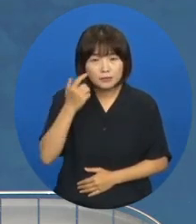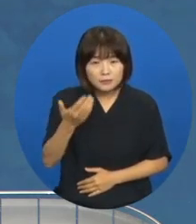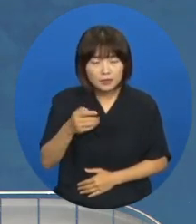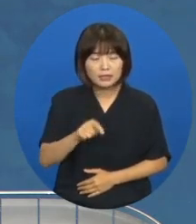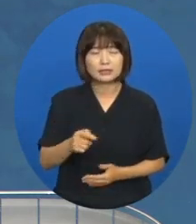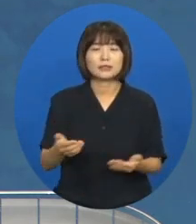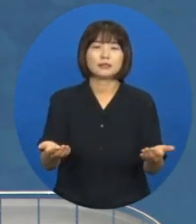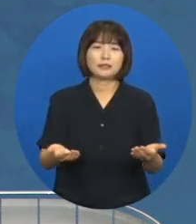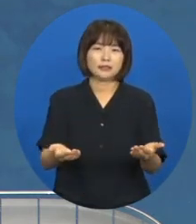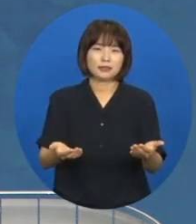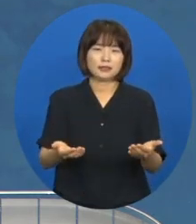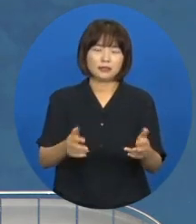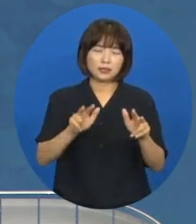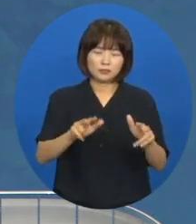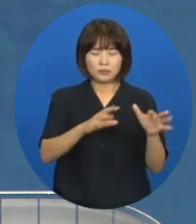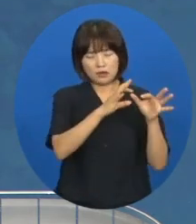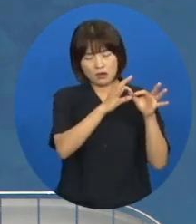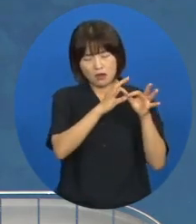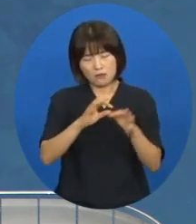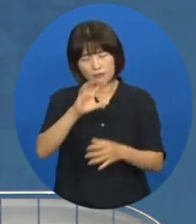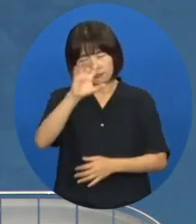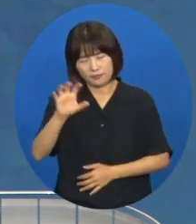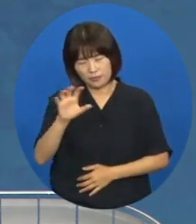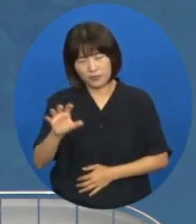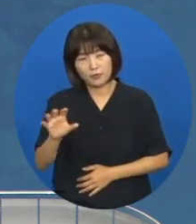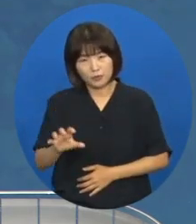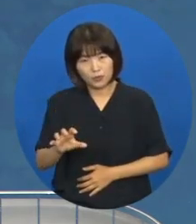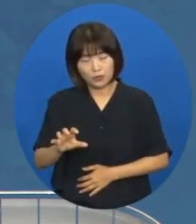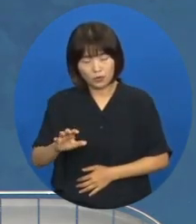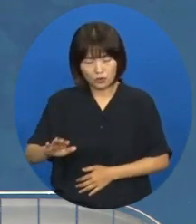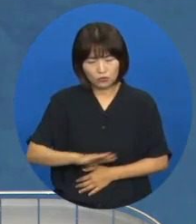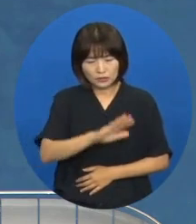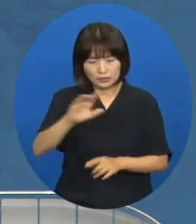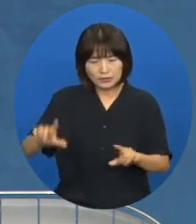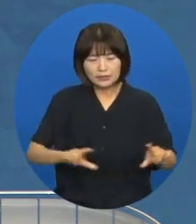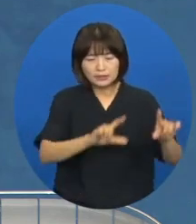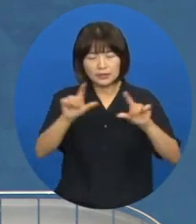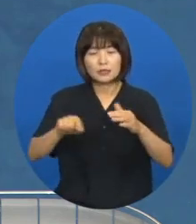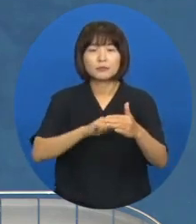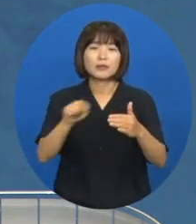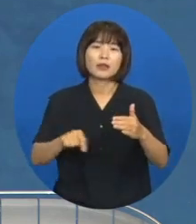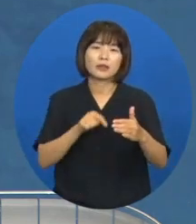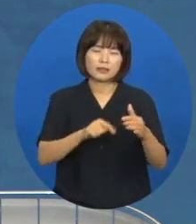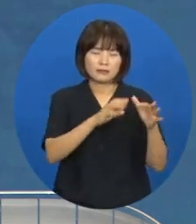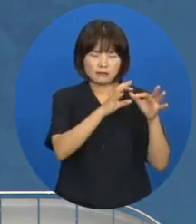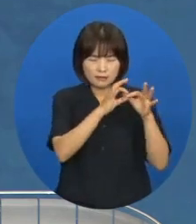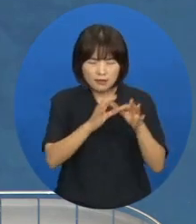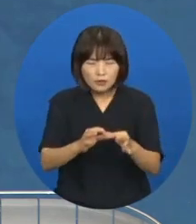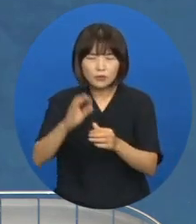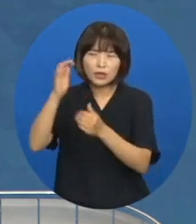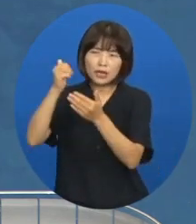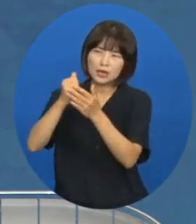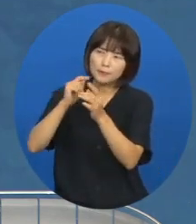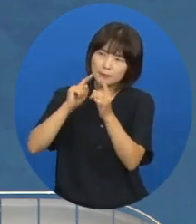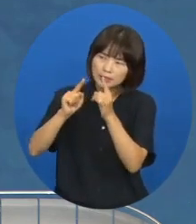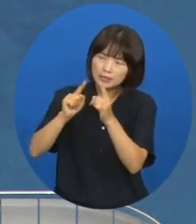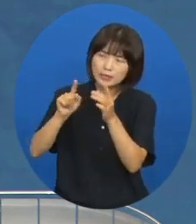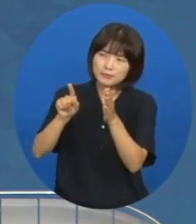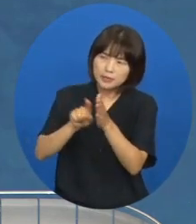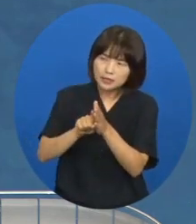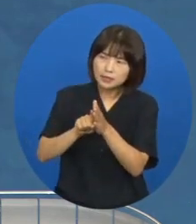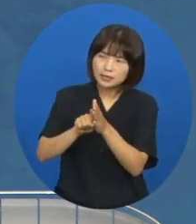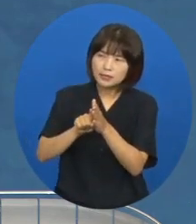일이 지금도 계속되고 있는 거예요. 우리의 삶 속에 계속 하나님의 말씀을